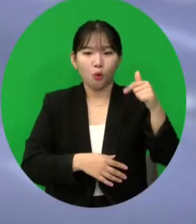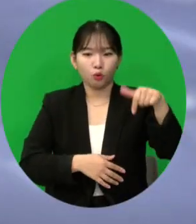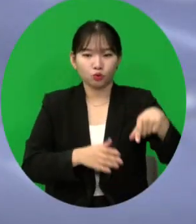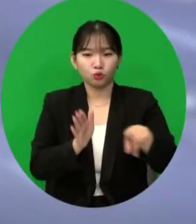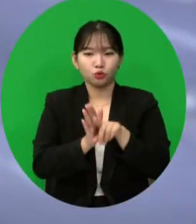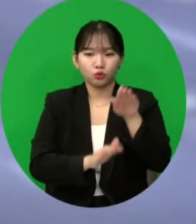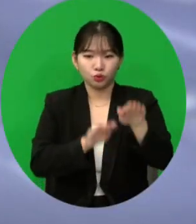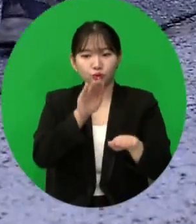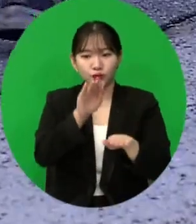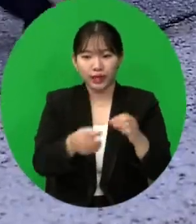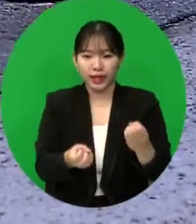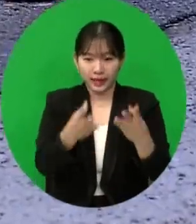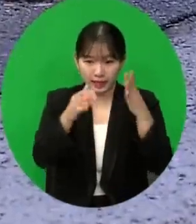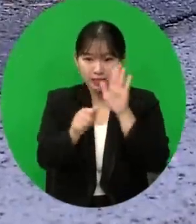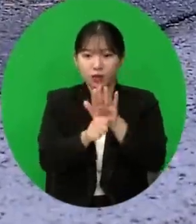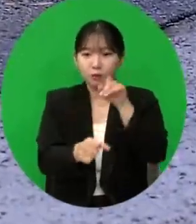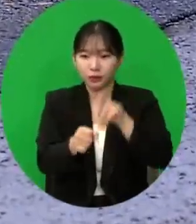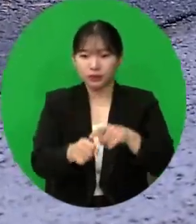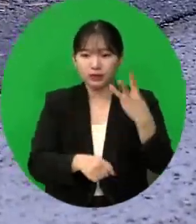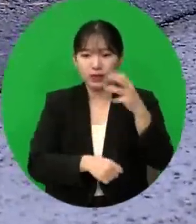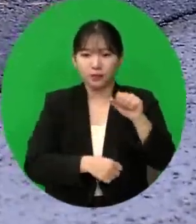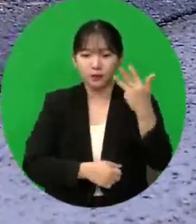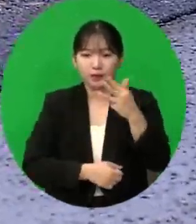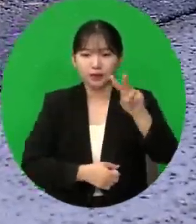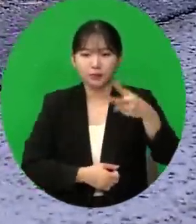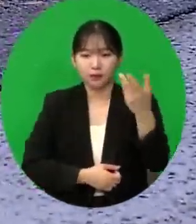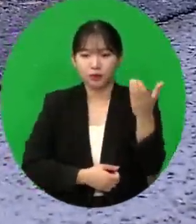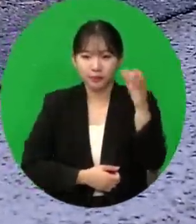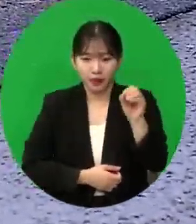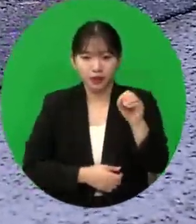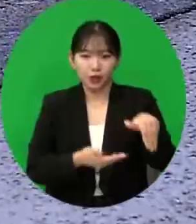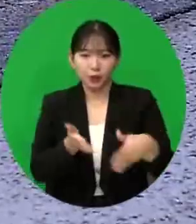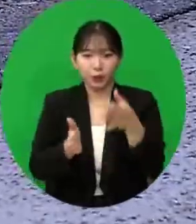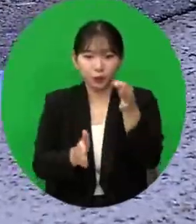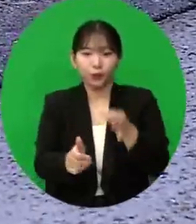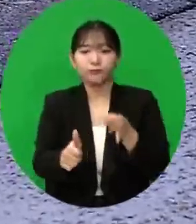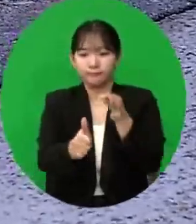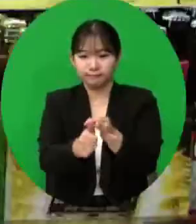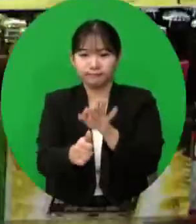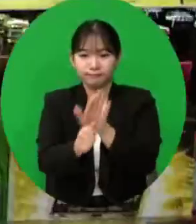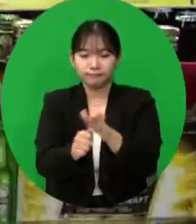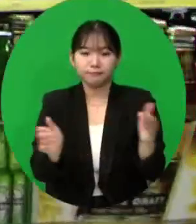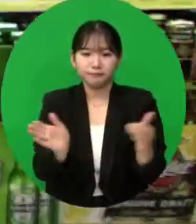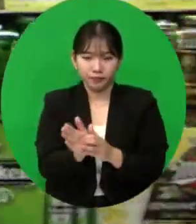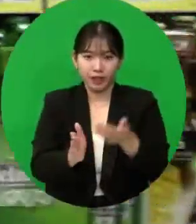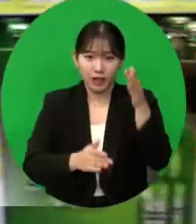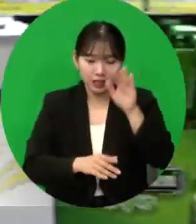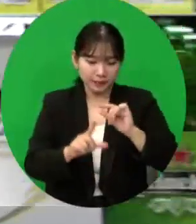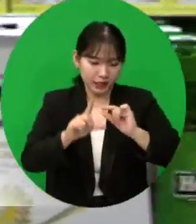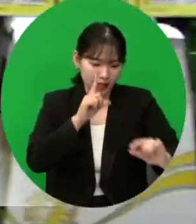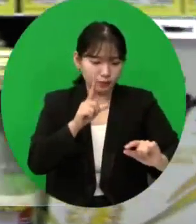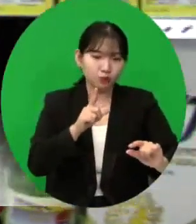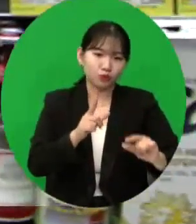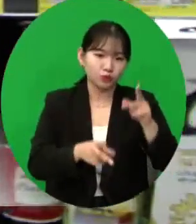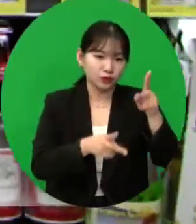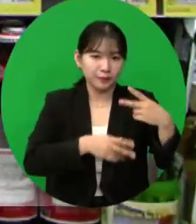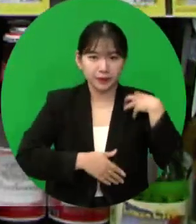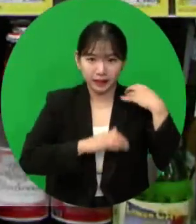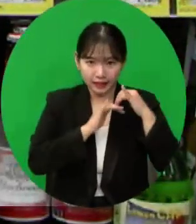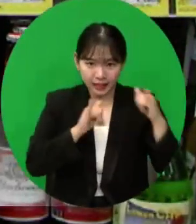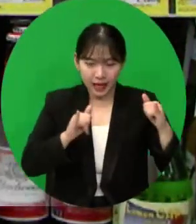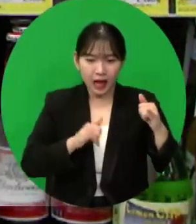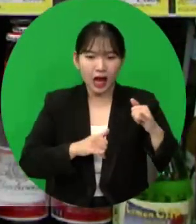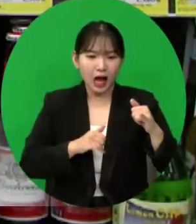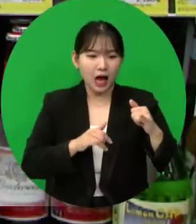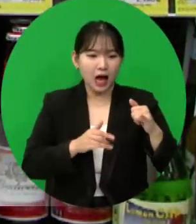행사 지원 명목으로 3억 8,290만 원을 보조금으로 지원했습니다. 하지만 일부 보조 사업자가 보조금을